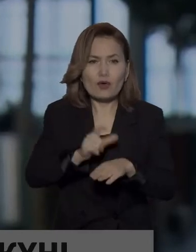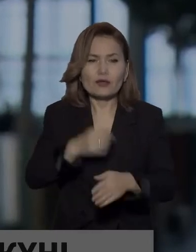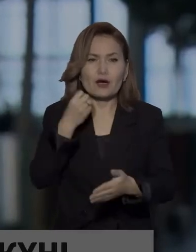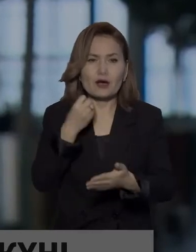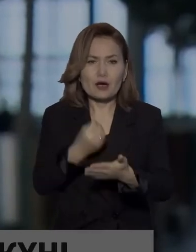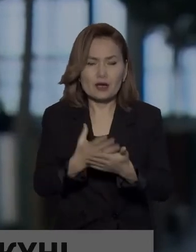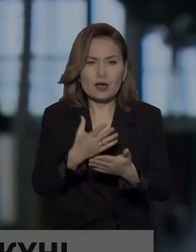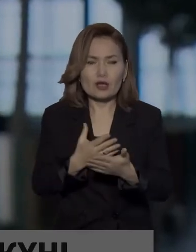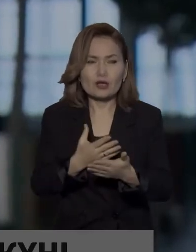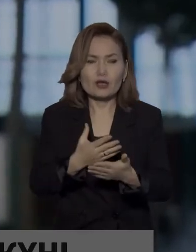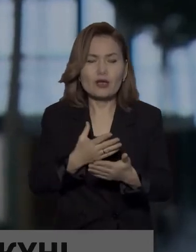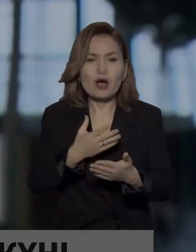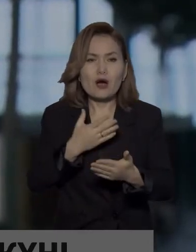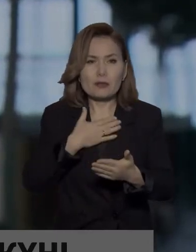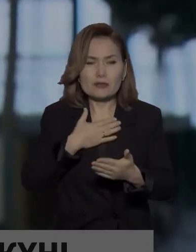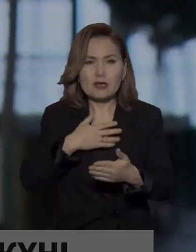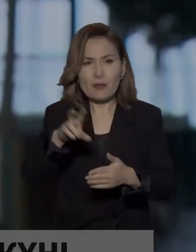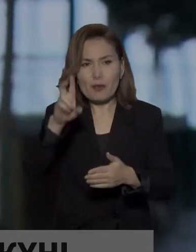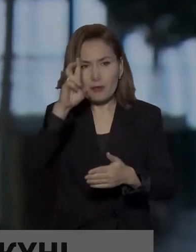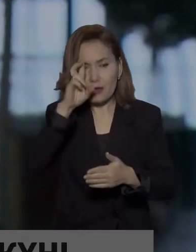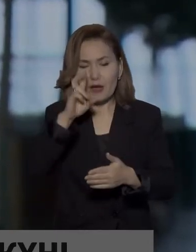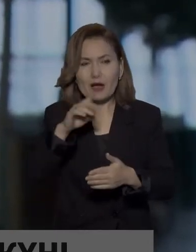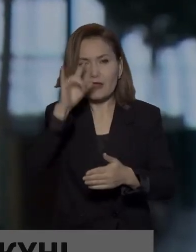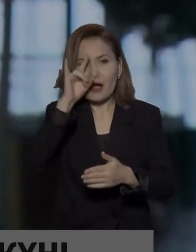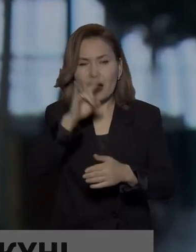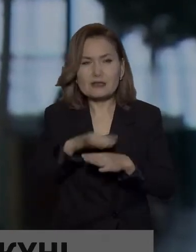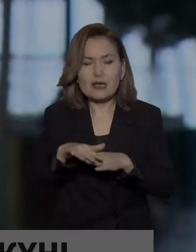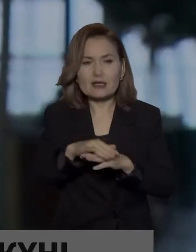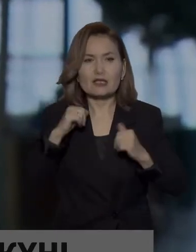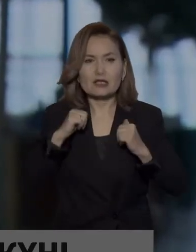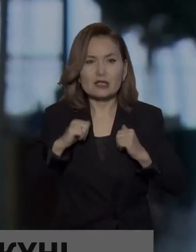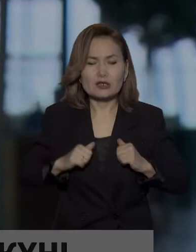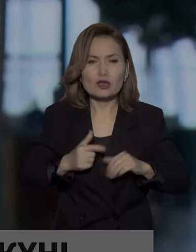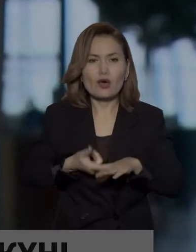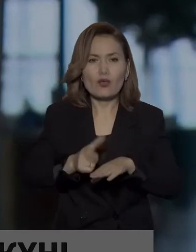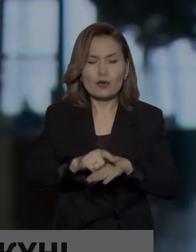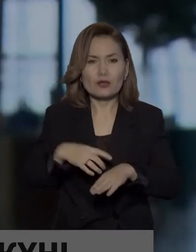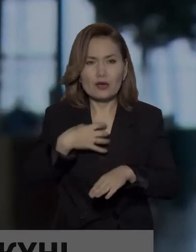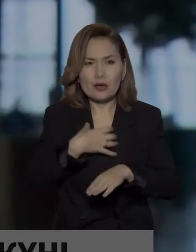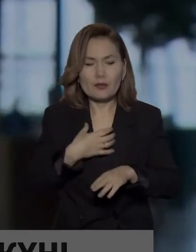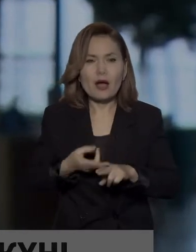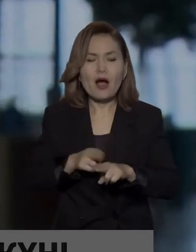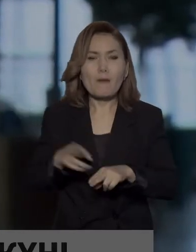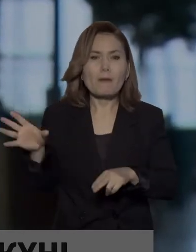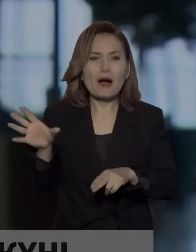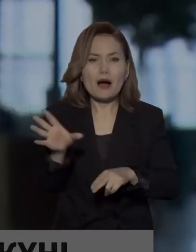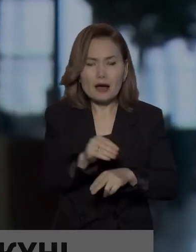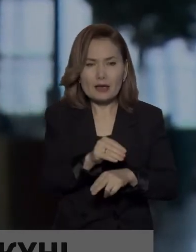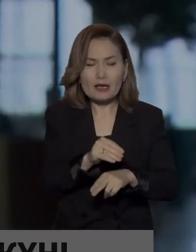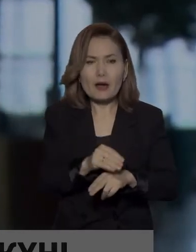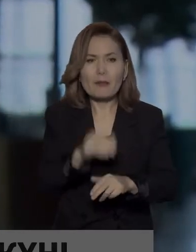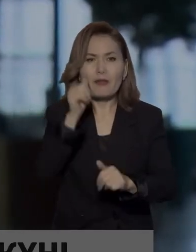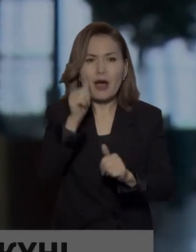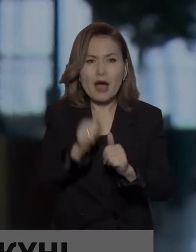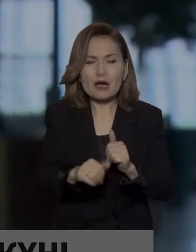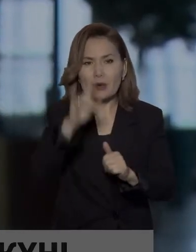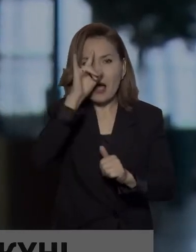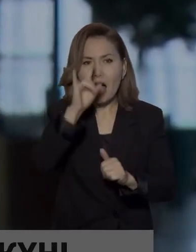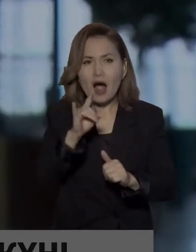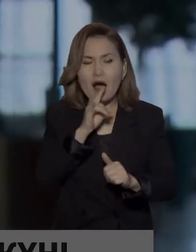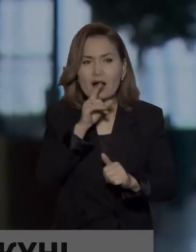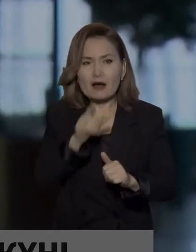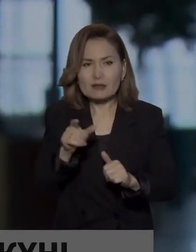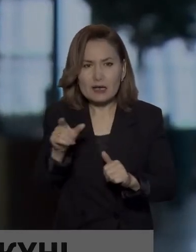қымбат ол біздің тәуелсіздігіміз, елдің тыныштығы, елдің амандығы. Сондықтан да барша саналы әрбір қазақстандықтардың